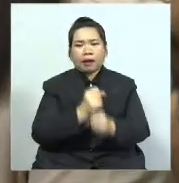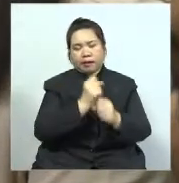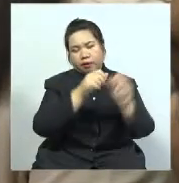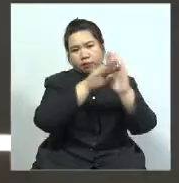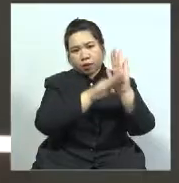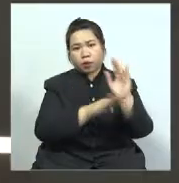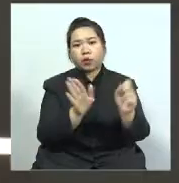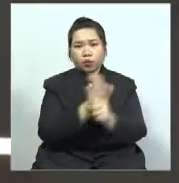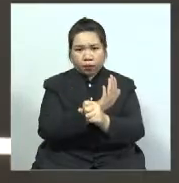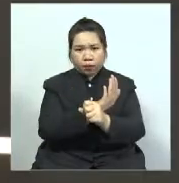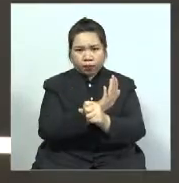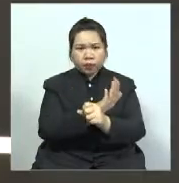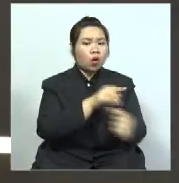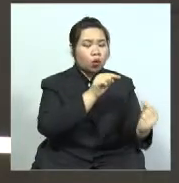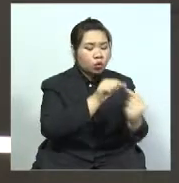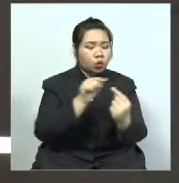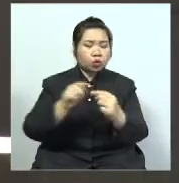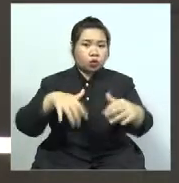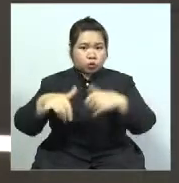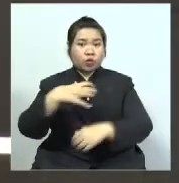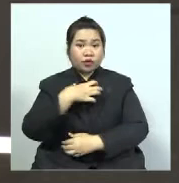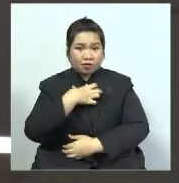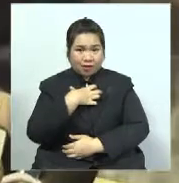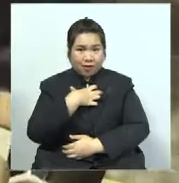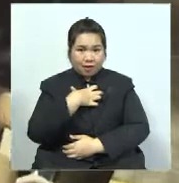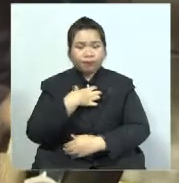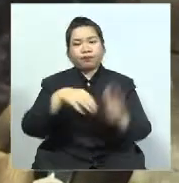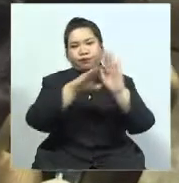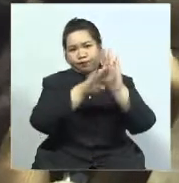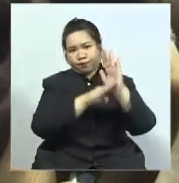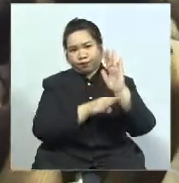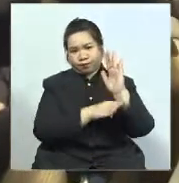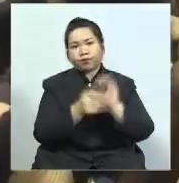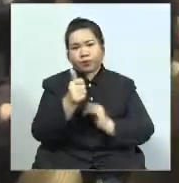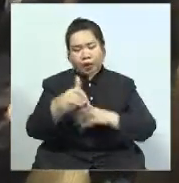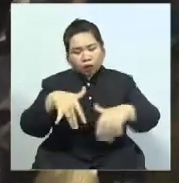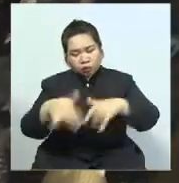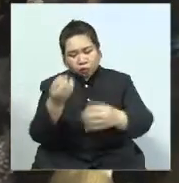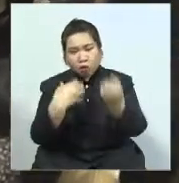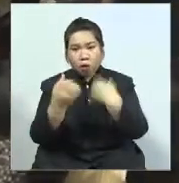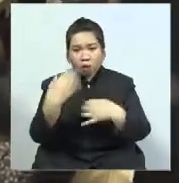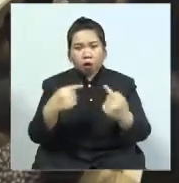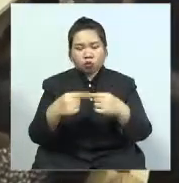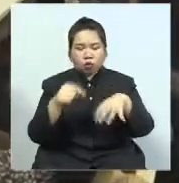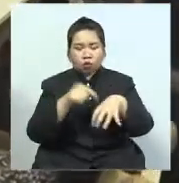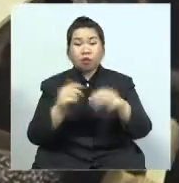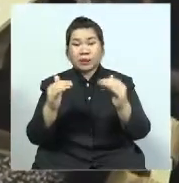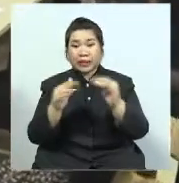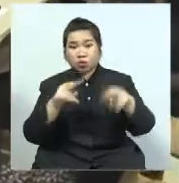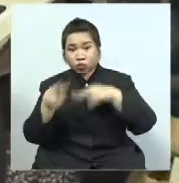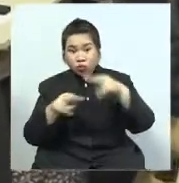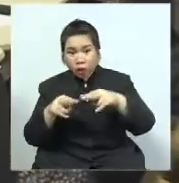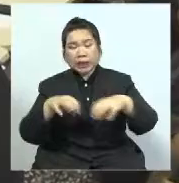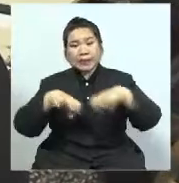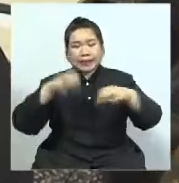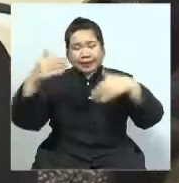วนสมบูรณ์สอดคล้องกับความต้องการของประชาชนแล้วก็เป็นไปตามกระบวนการรับฟังความคิดเห็นจากกรมคุ้มครองสิทธิและเสรีภ